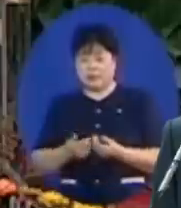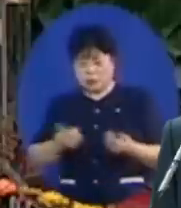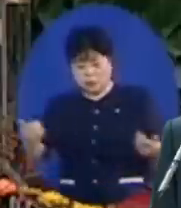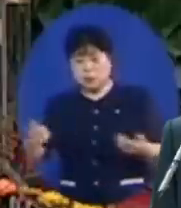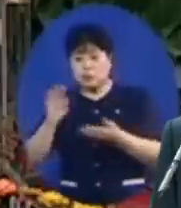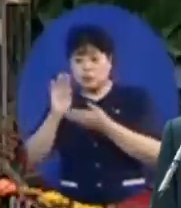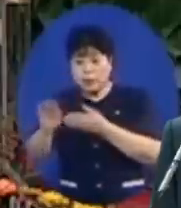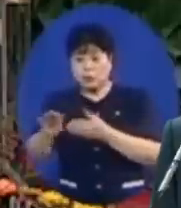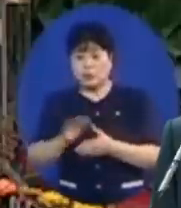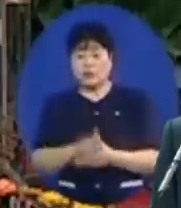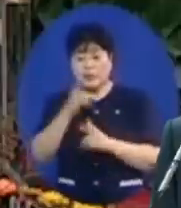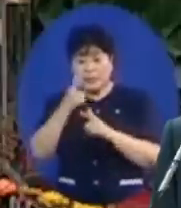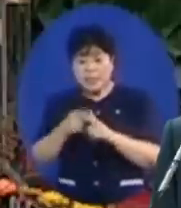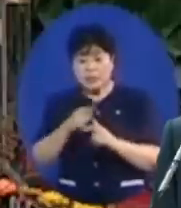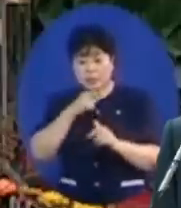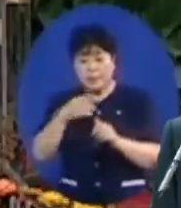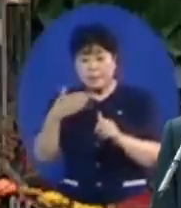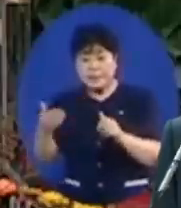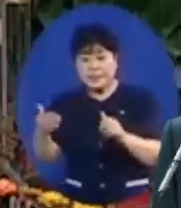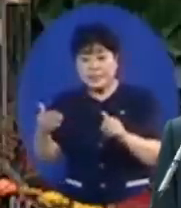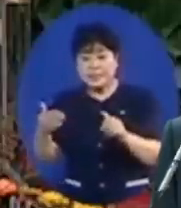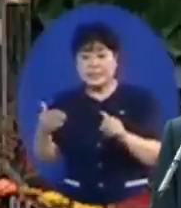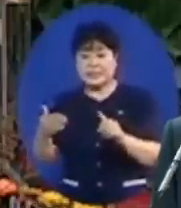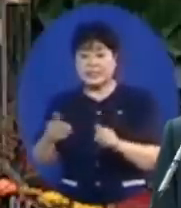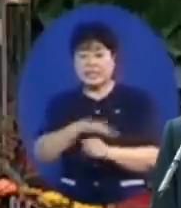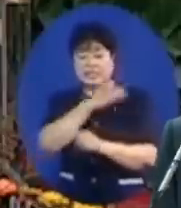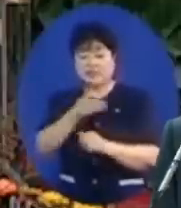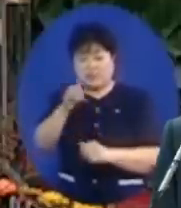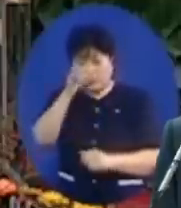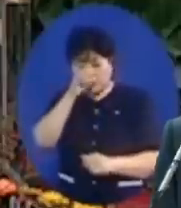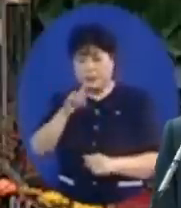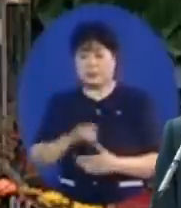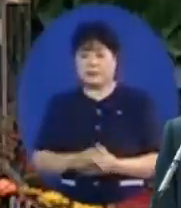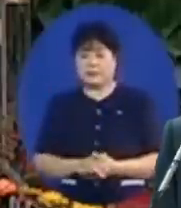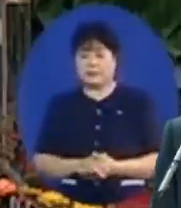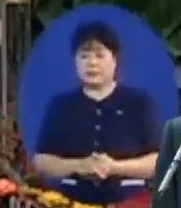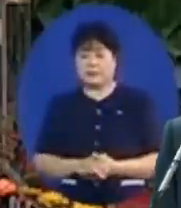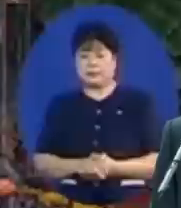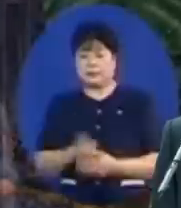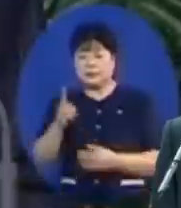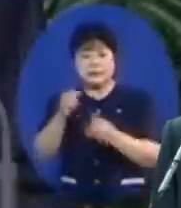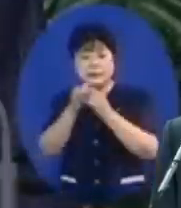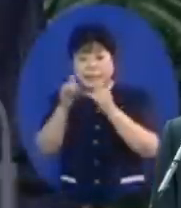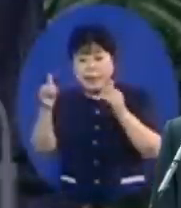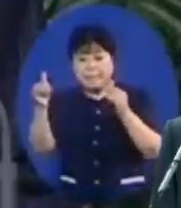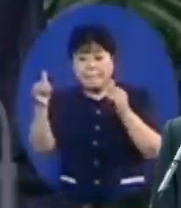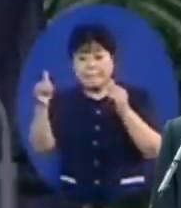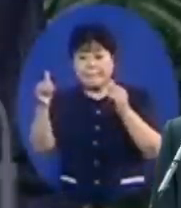헤어졌는데 예수의 피는 능력이 있지요. 그 사람이